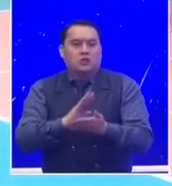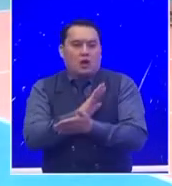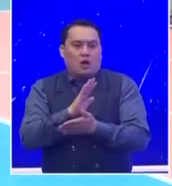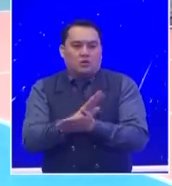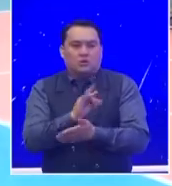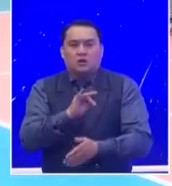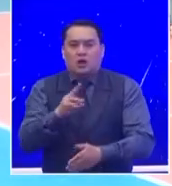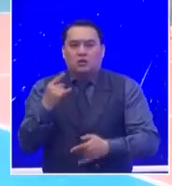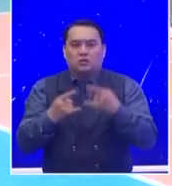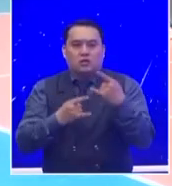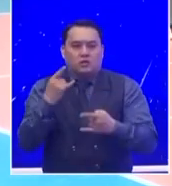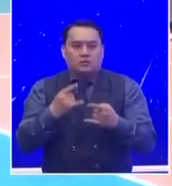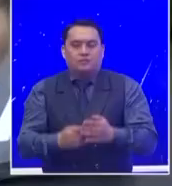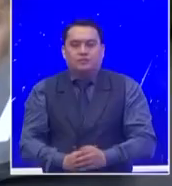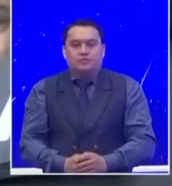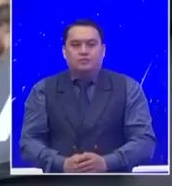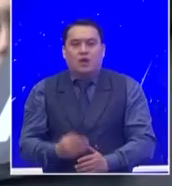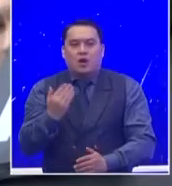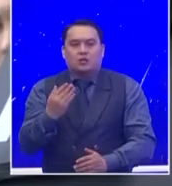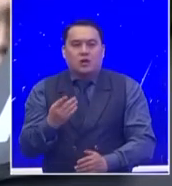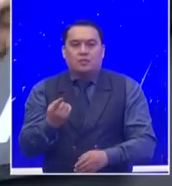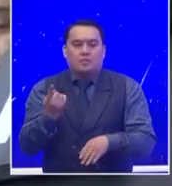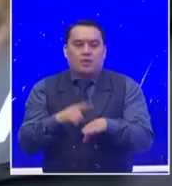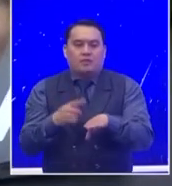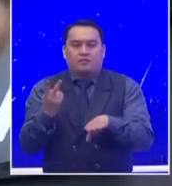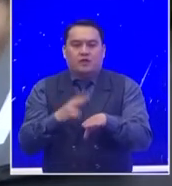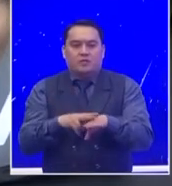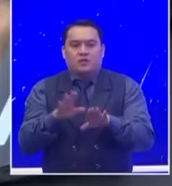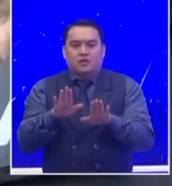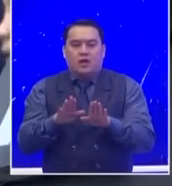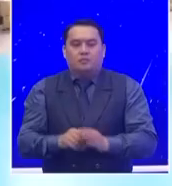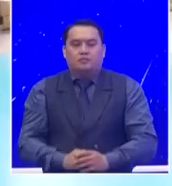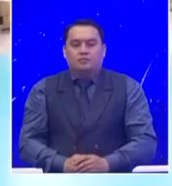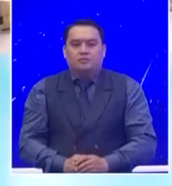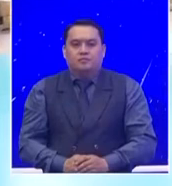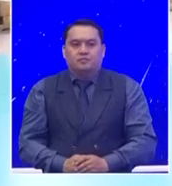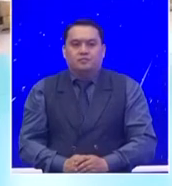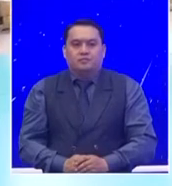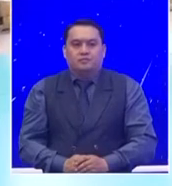и республиканский телеканал «Хабар-24». Они и стали обладателями пальмы первенства.